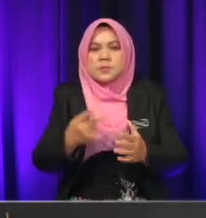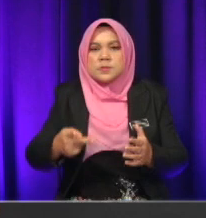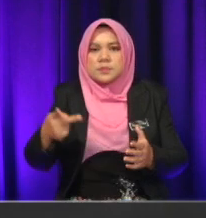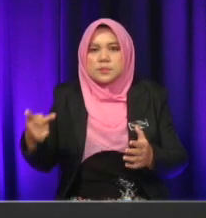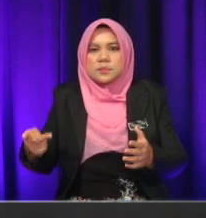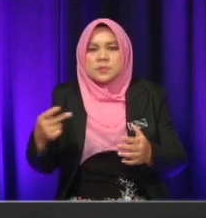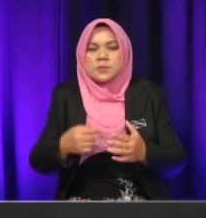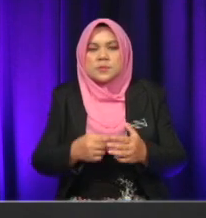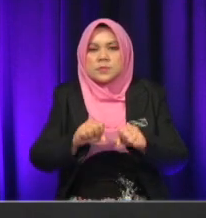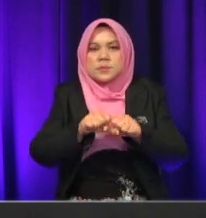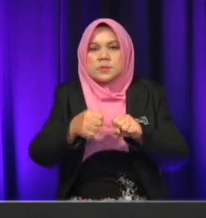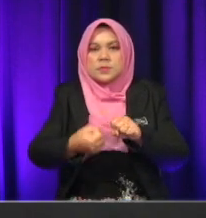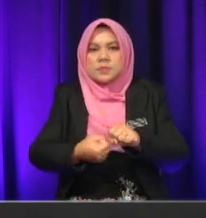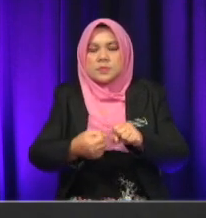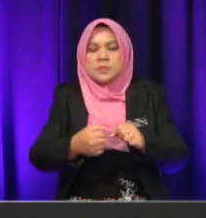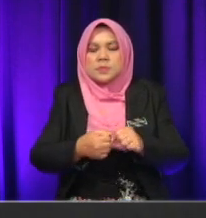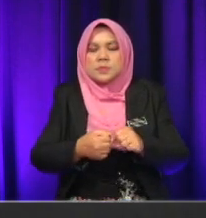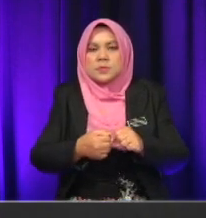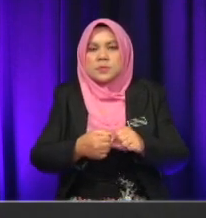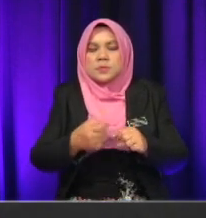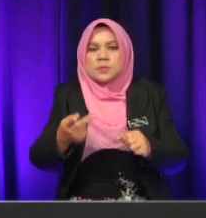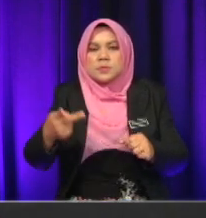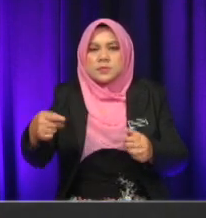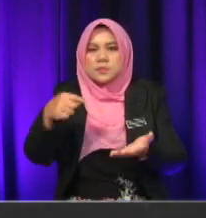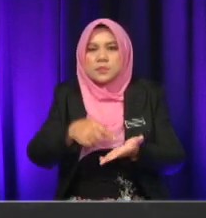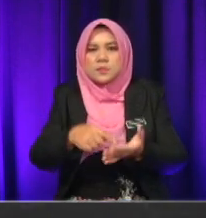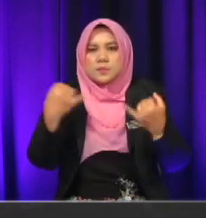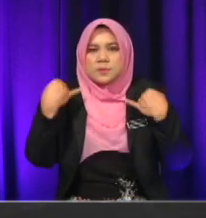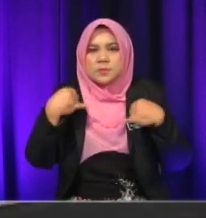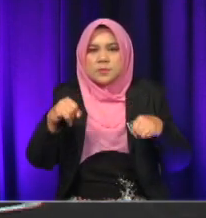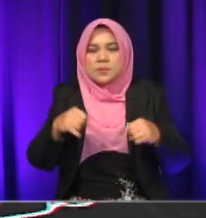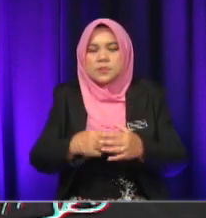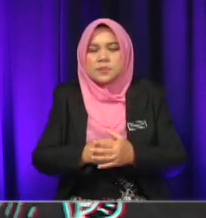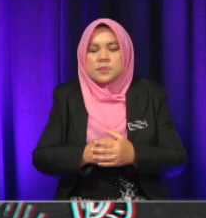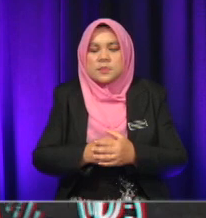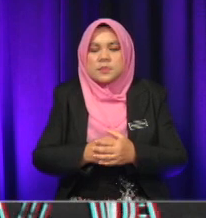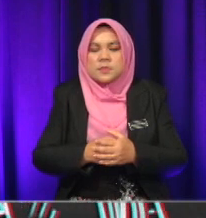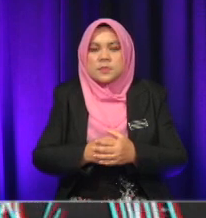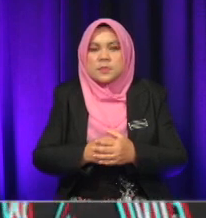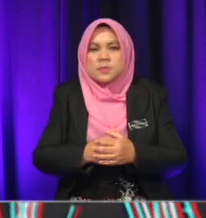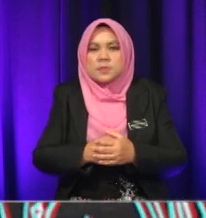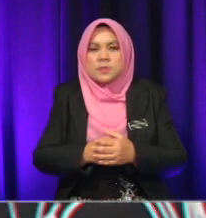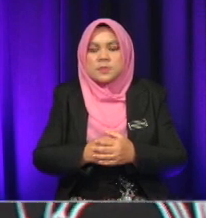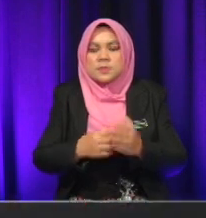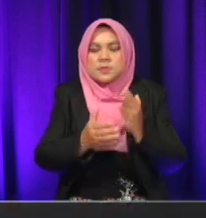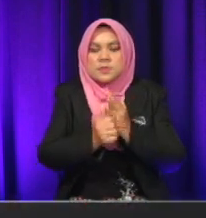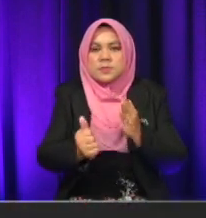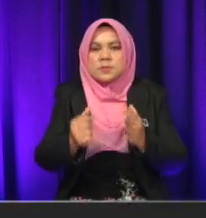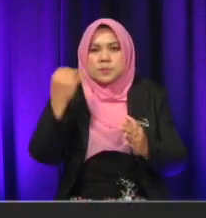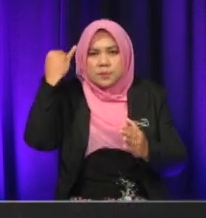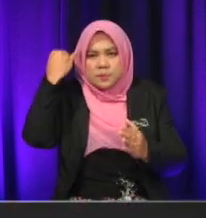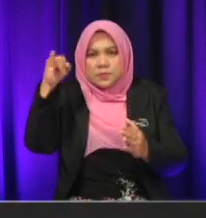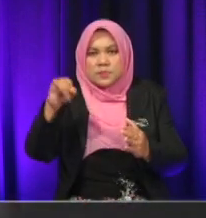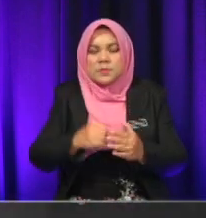kita supaya produk ini terjual ataupun bukan sekadar produk perkhidmatan ataupun idea